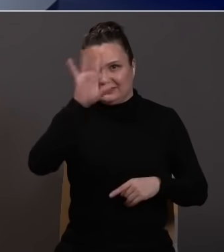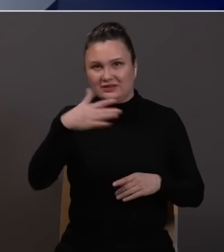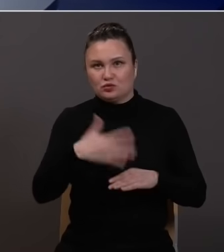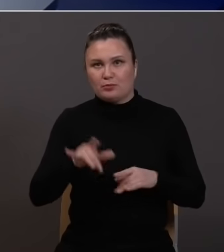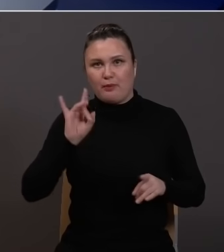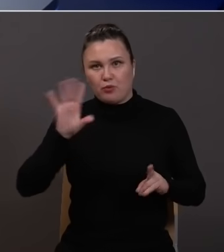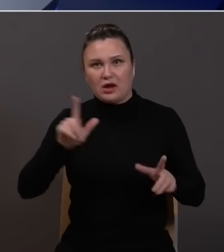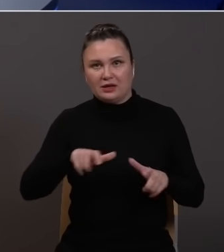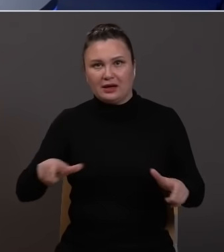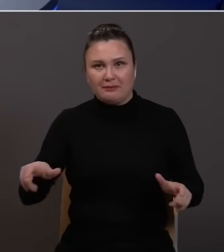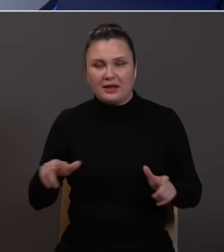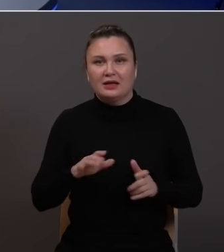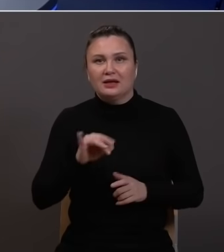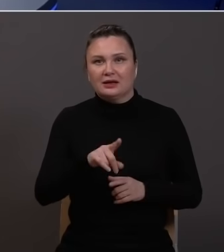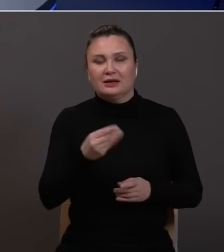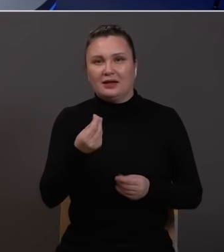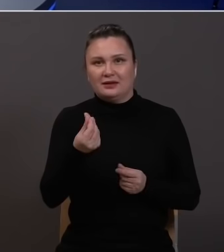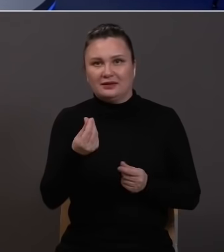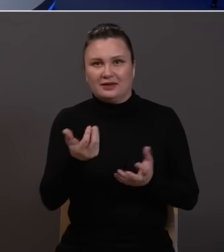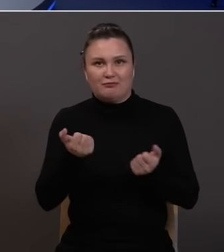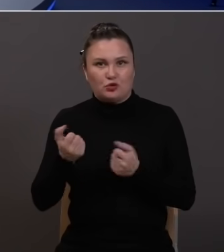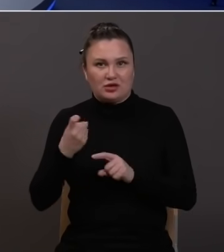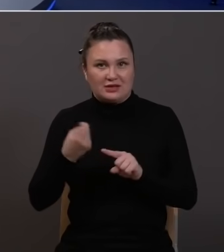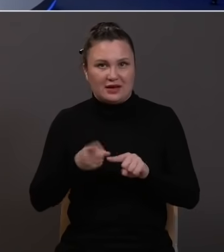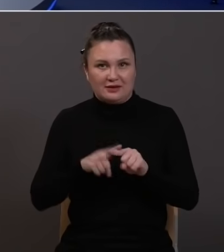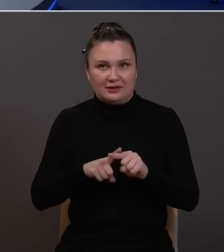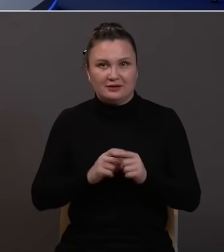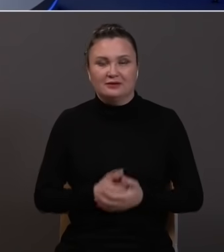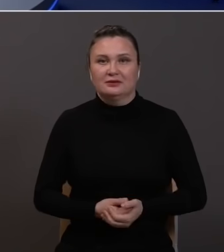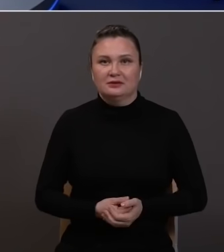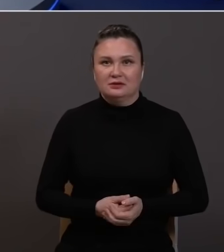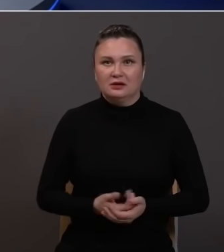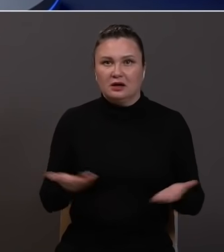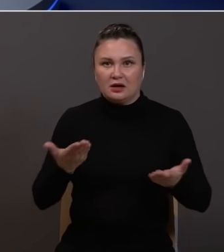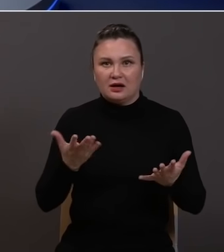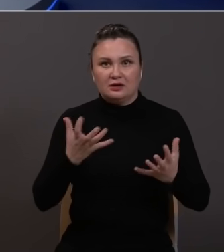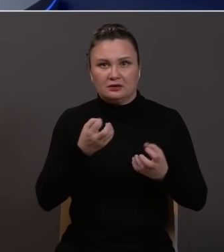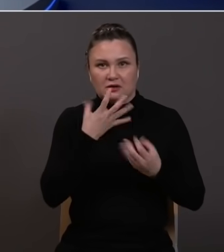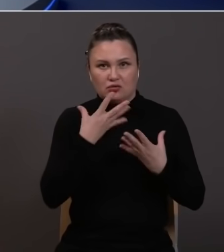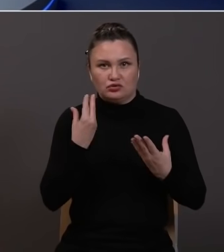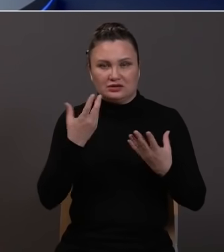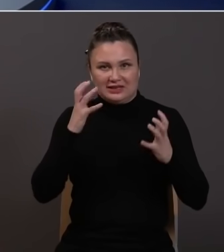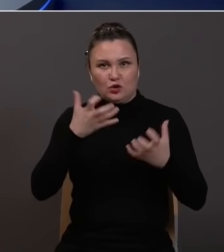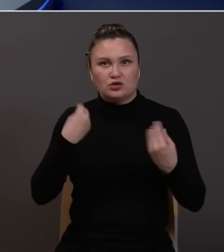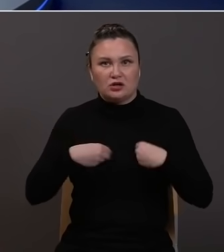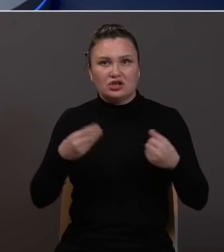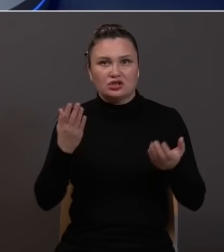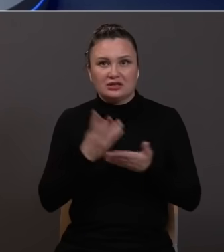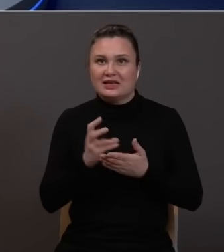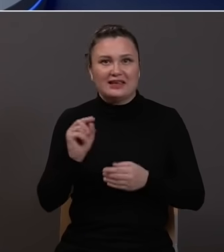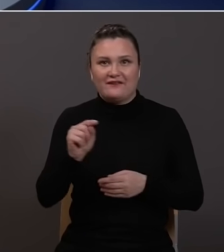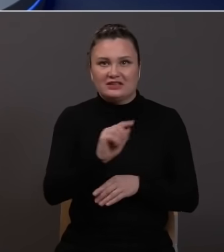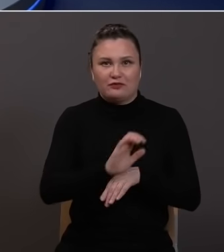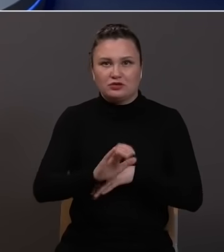известные, популярные ребята, и монетизируют это где-то дальше. То есть. Какая-то серьезная одежда должна быть, а ее не везде еще